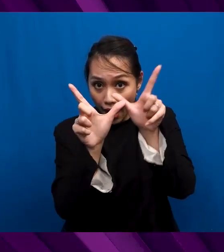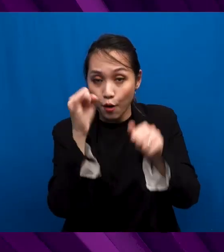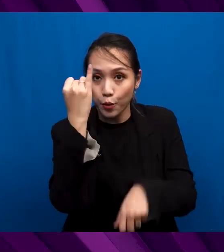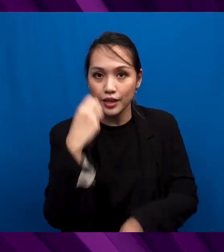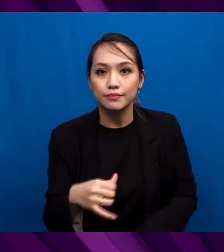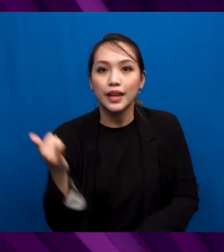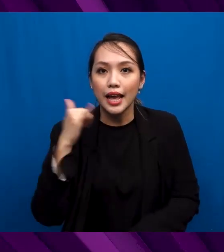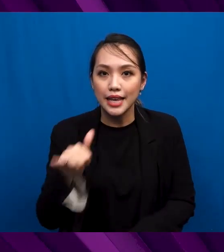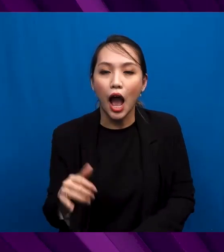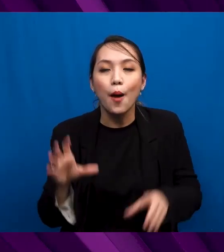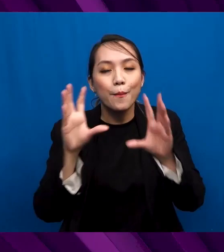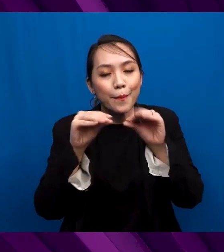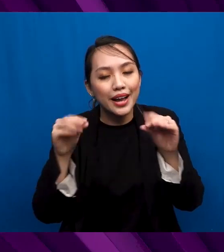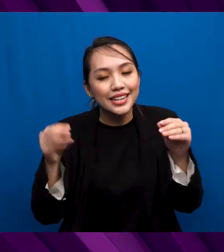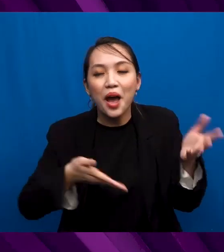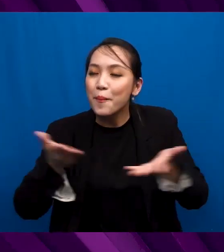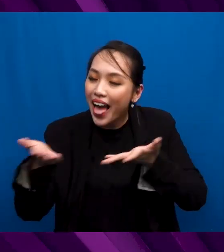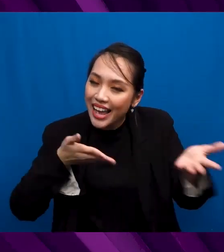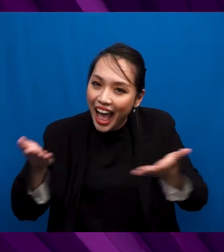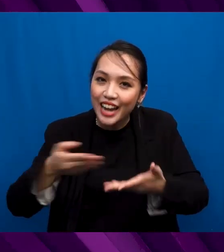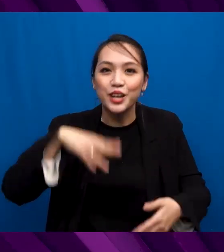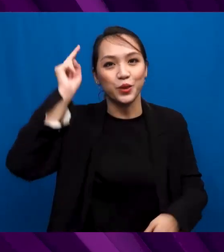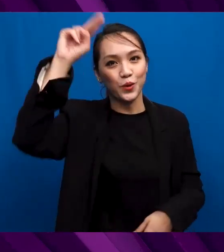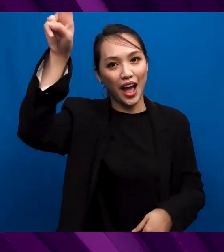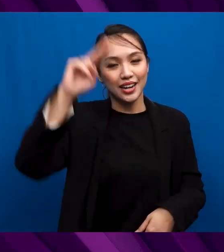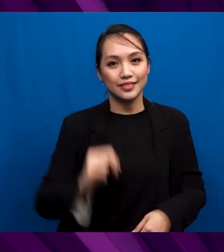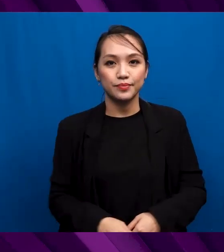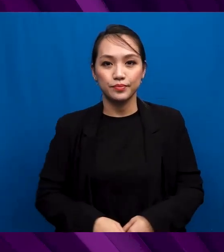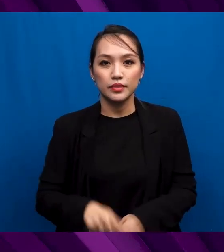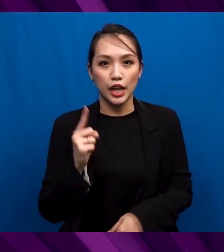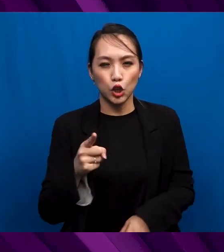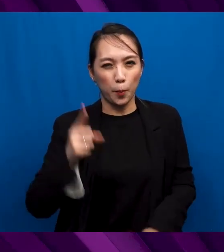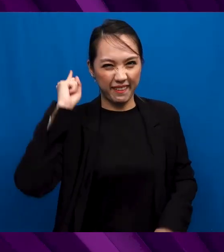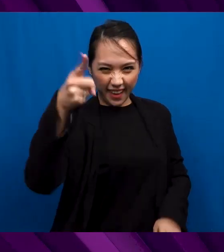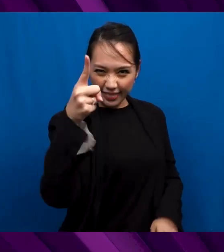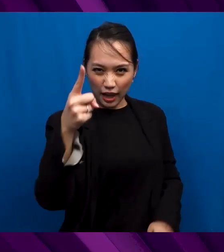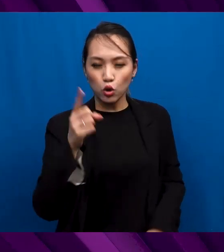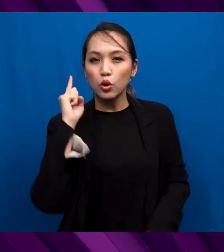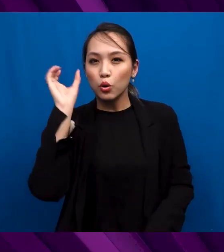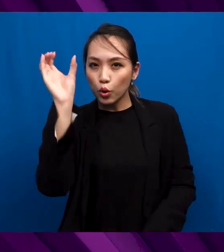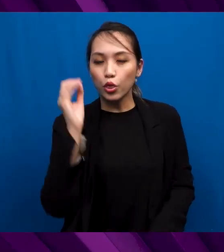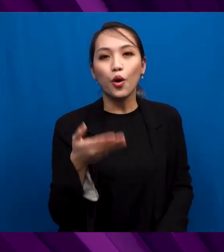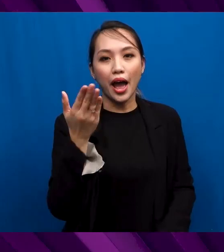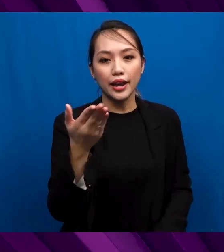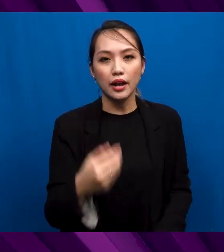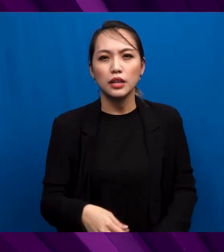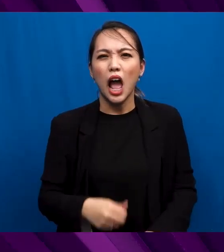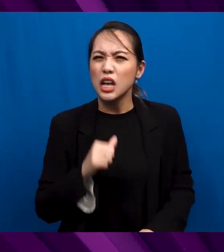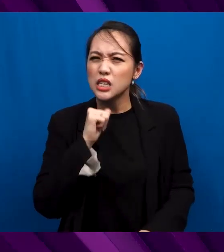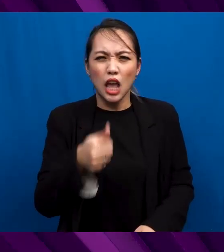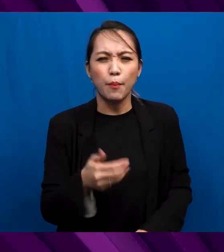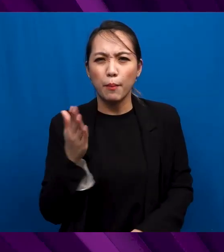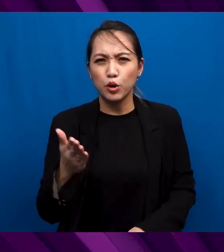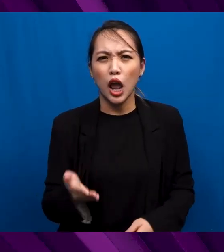yang melayani Allahnya. Tapi di sini adalah peringatan buat Anda dan saya, siapapun di antara kita bisa berada di sisi yang